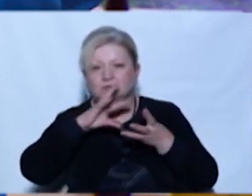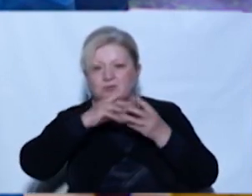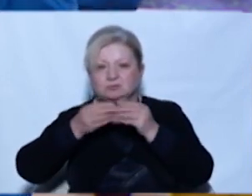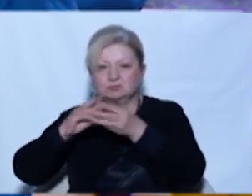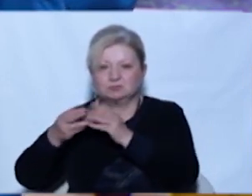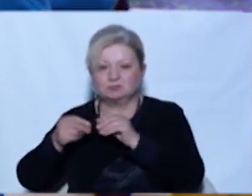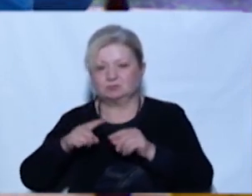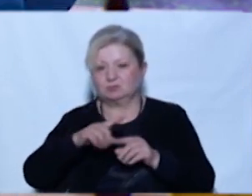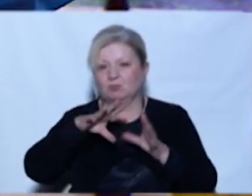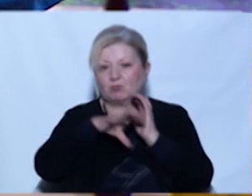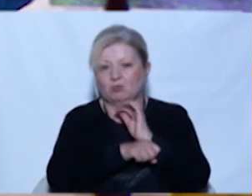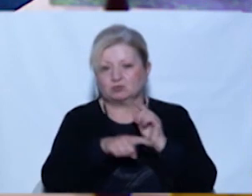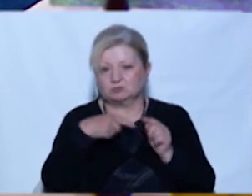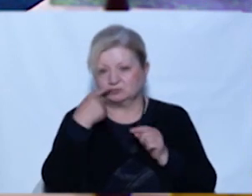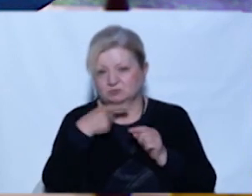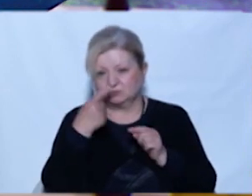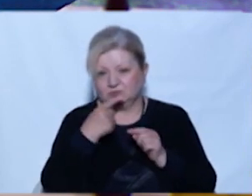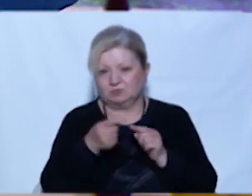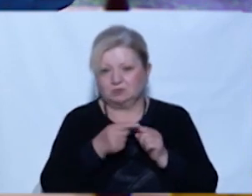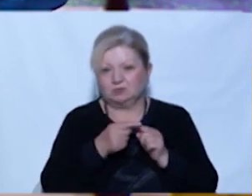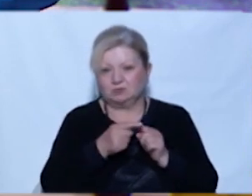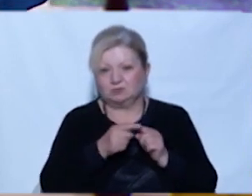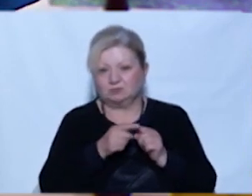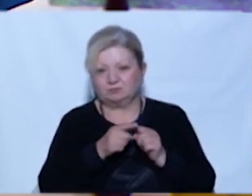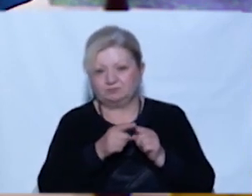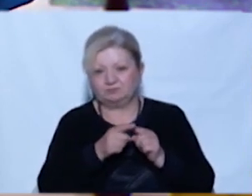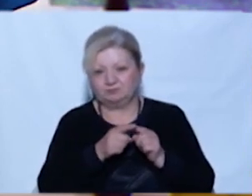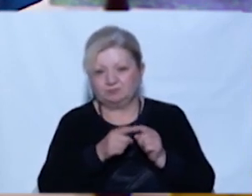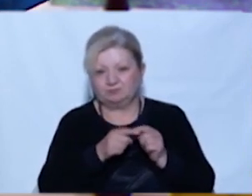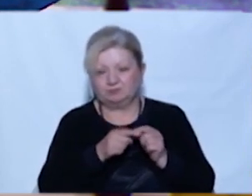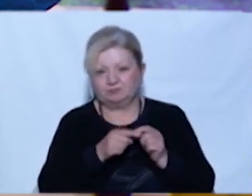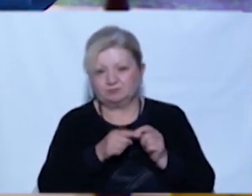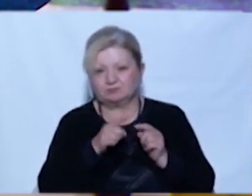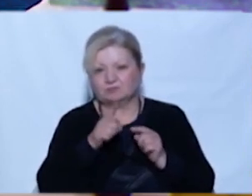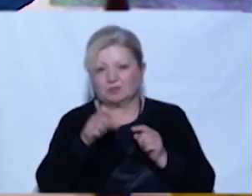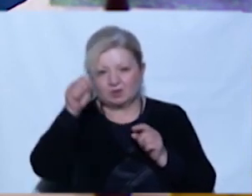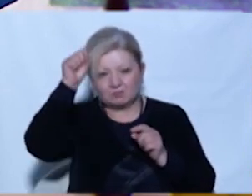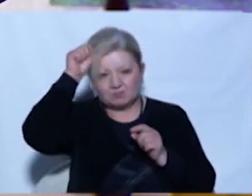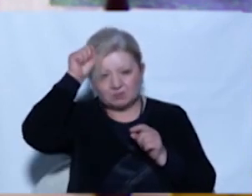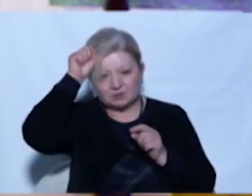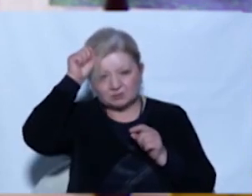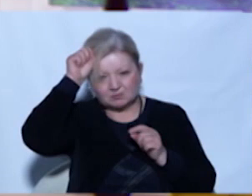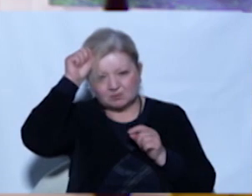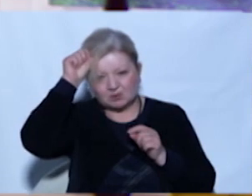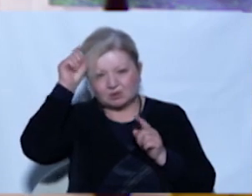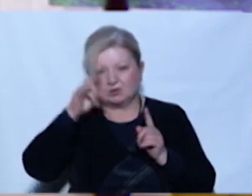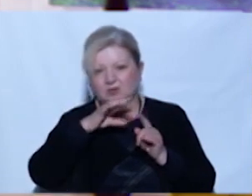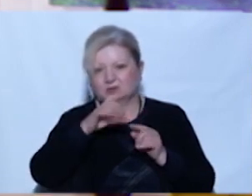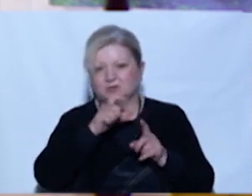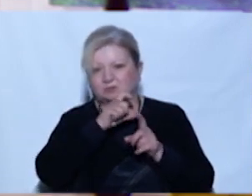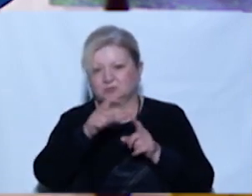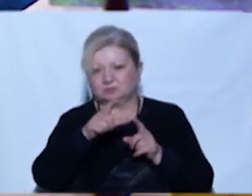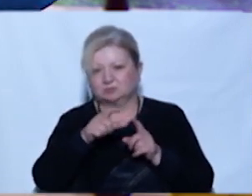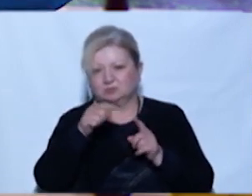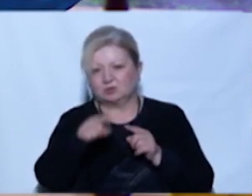ომები და მისი გამანადგურებელი მნიშვნელობა საქართველოსთვის. ღმერთმა დაწყევლოს ერთი დამპყრობელიც